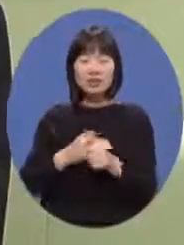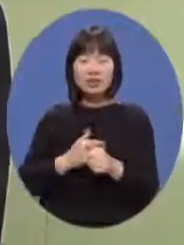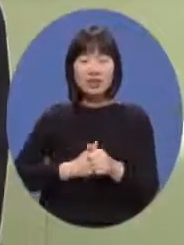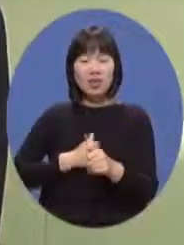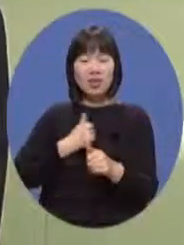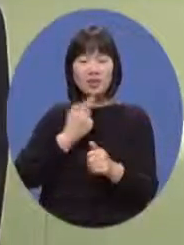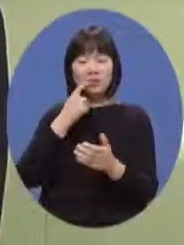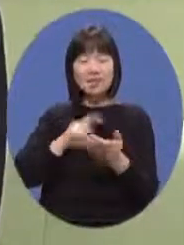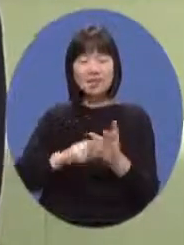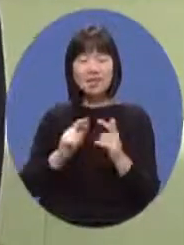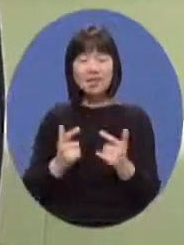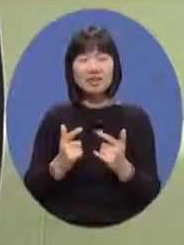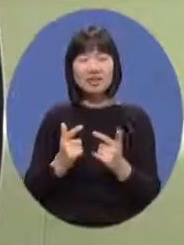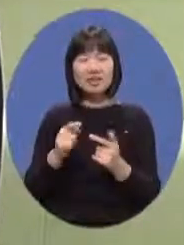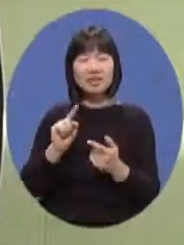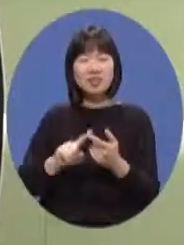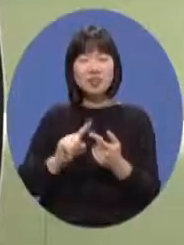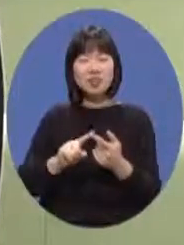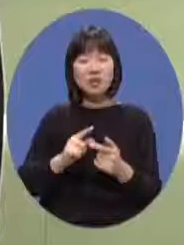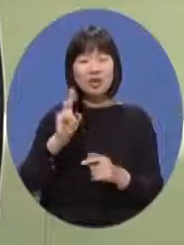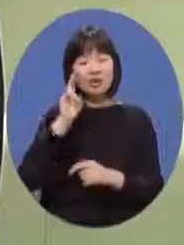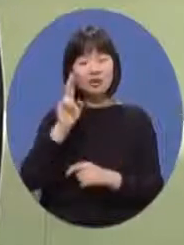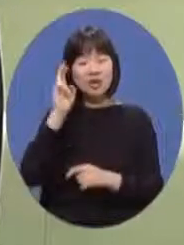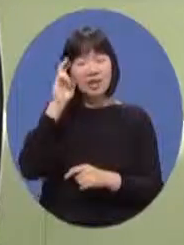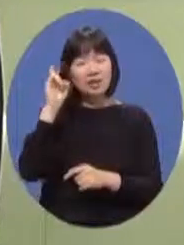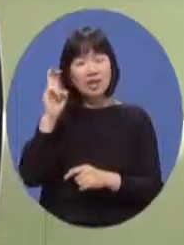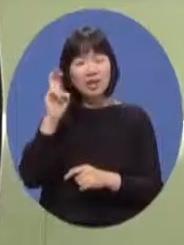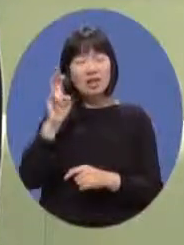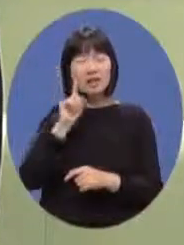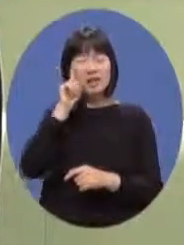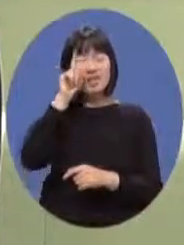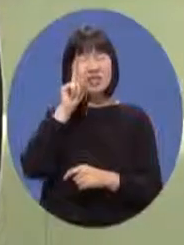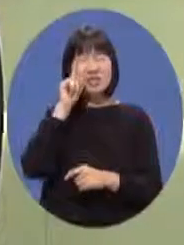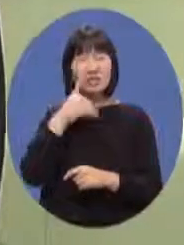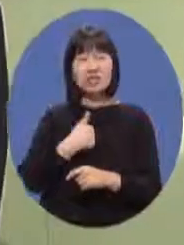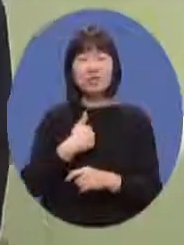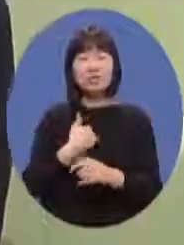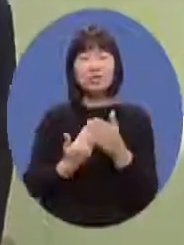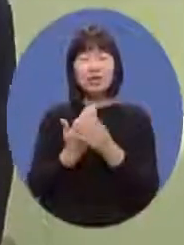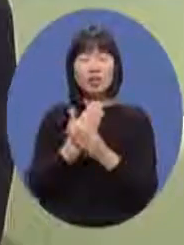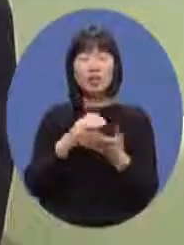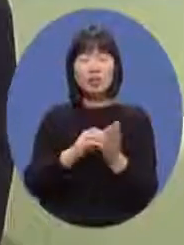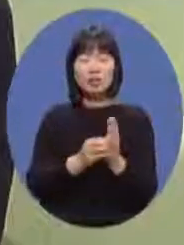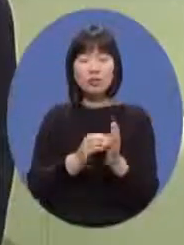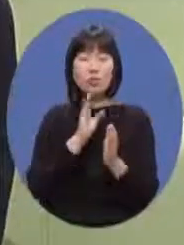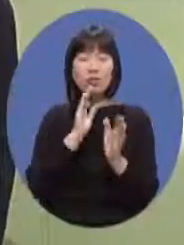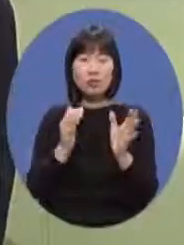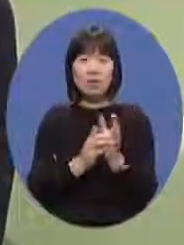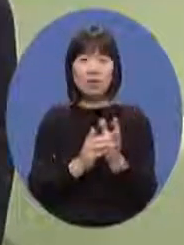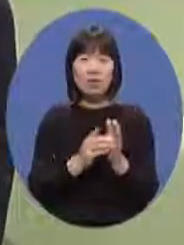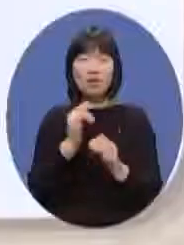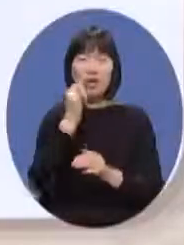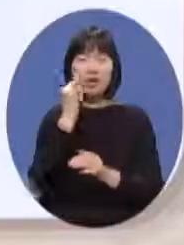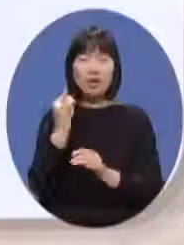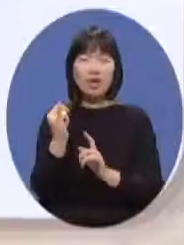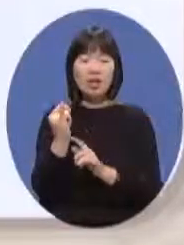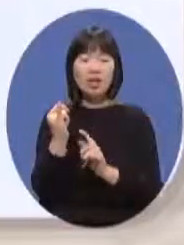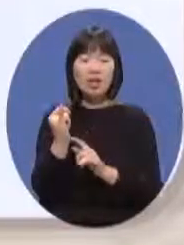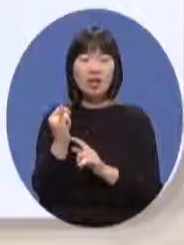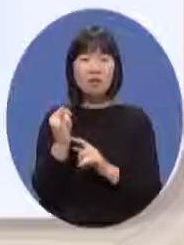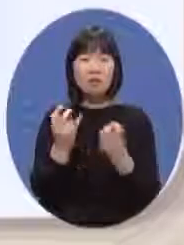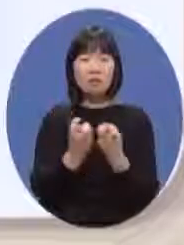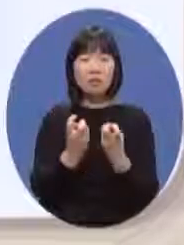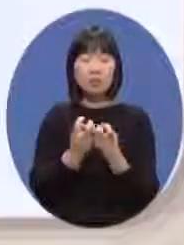않은데, 이 아이가 좀, 좀 심했나 봐요. 네, 이게 약간 신경질이 좀 저도 날 정도였고, 그다음에 엄마는 어떠냐면